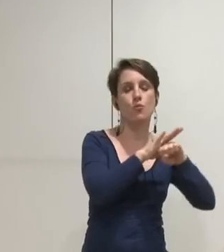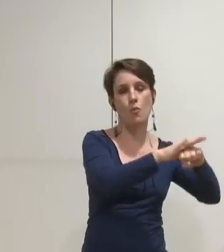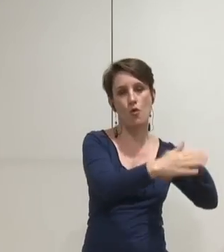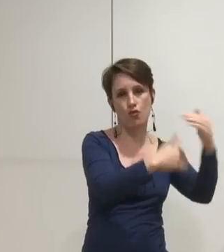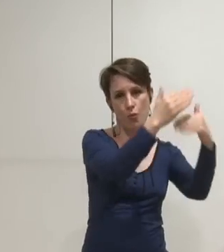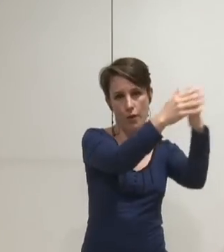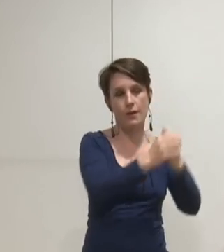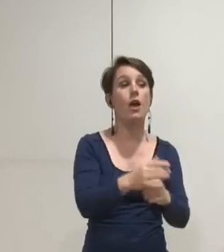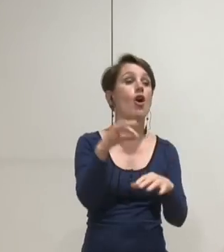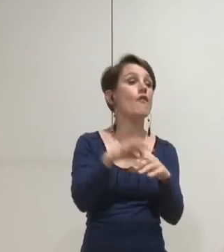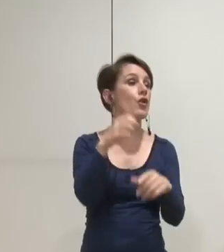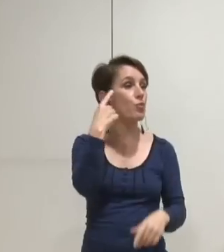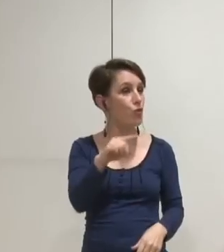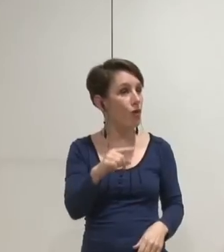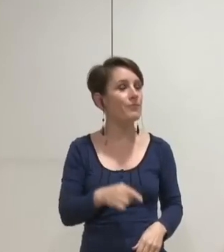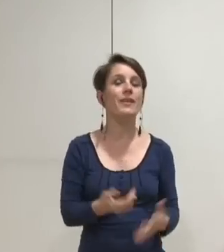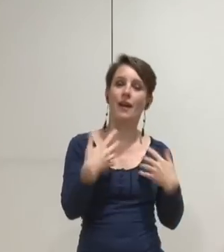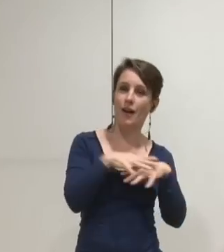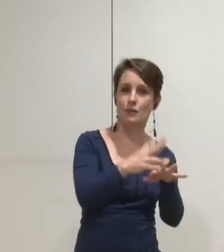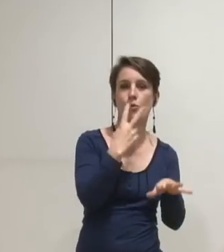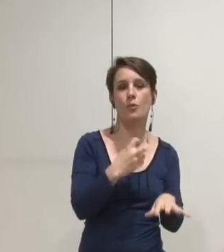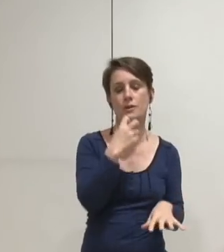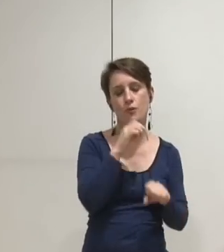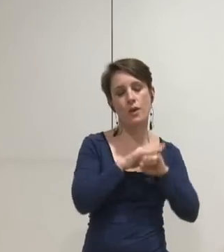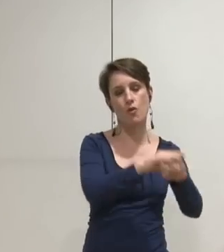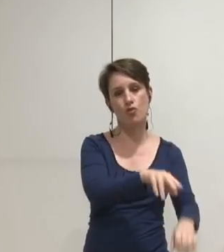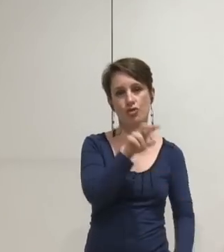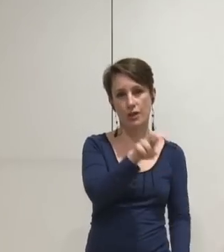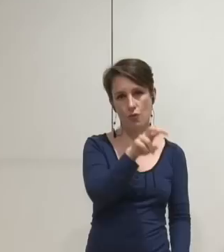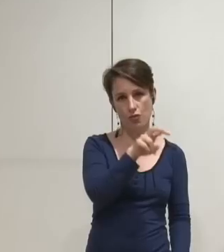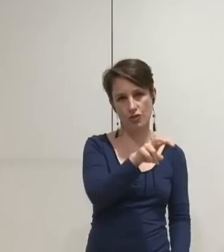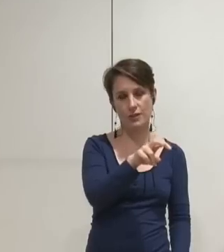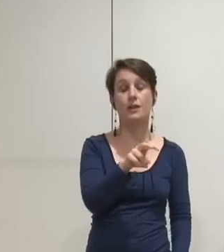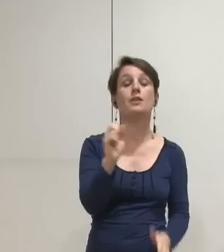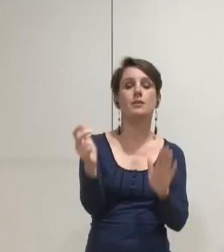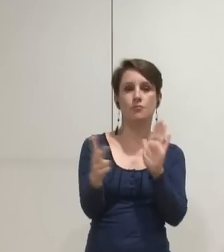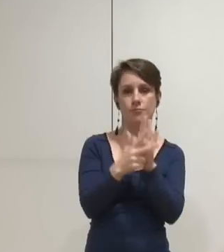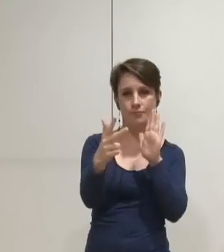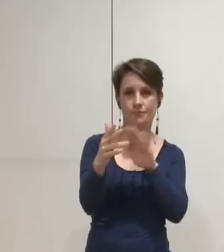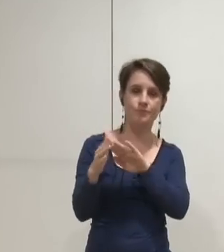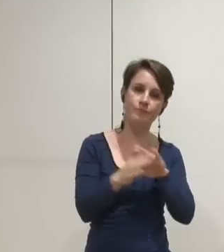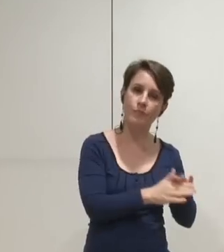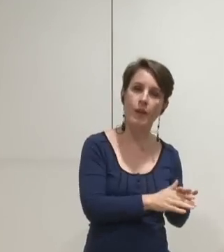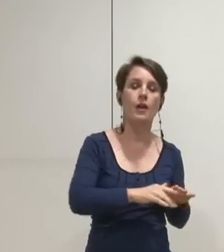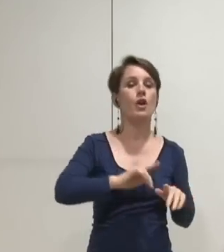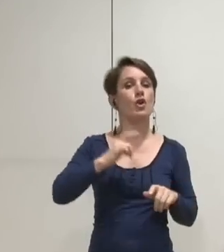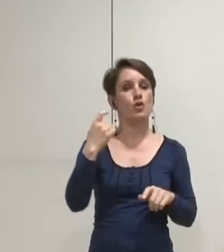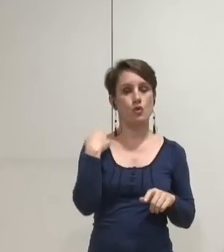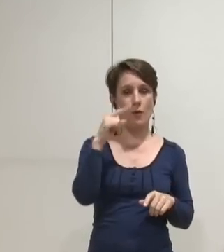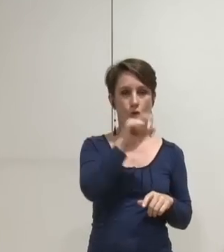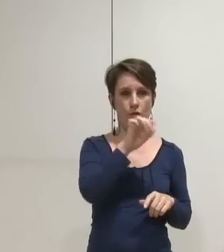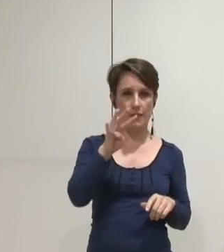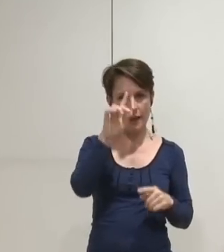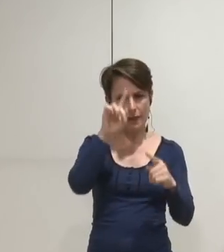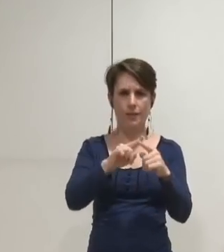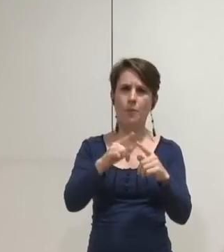de gauche et de progrès qui vote pour rassemblement citoyen de la gauche et écologistes délibération adopté la 24 porte sur le